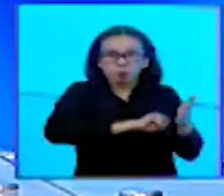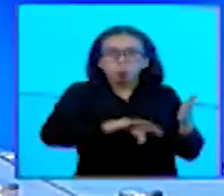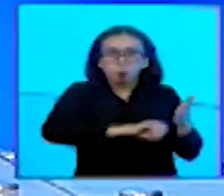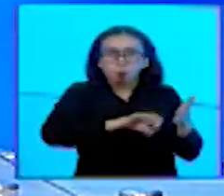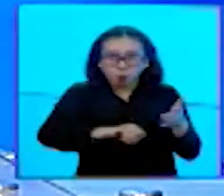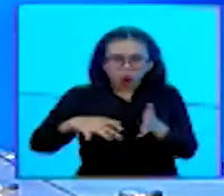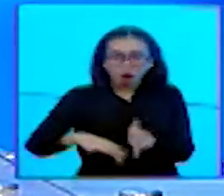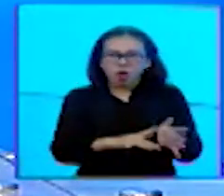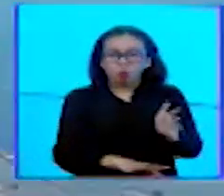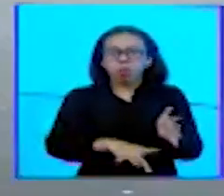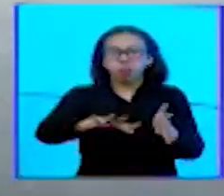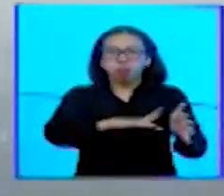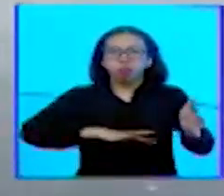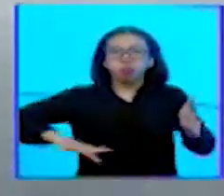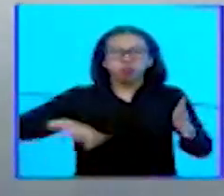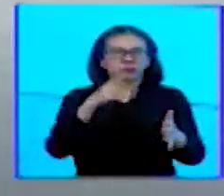Solo.